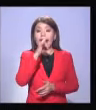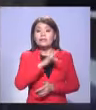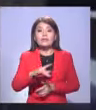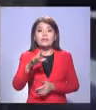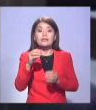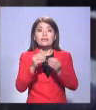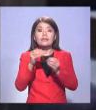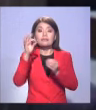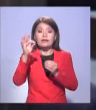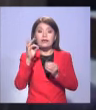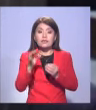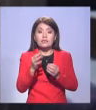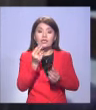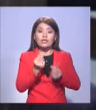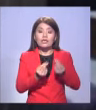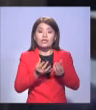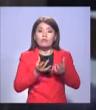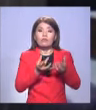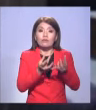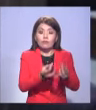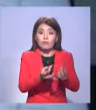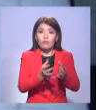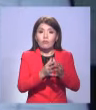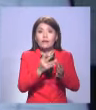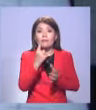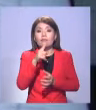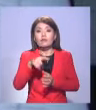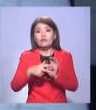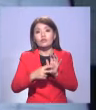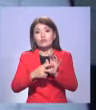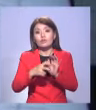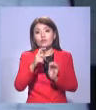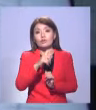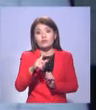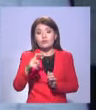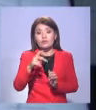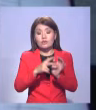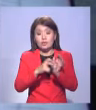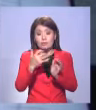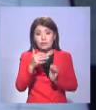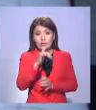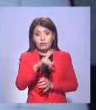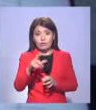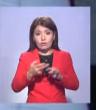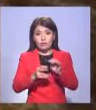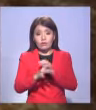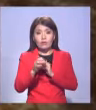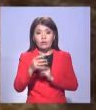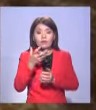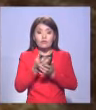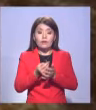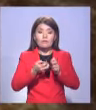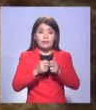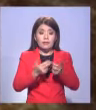Қазақстандықтардың 10%-дан астамы құмар ойындарына тәуелді. Бұл 1 миллион 850 адам. Олардың тек 8%-дан астамы ғана өз